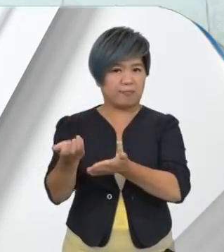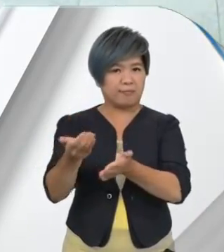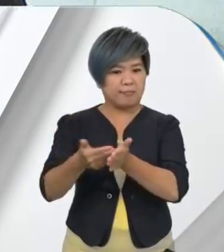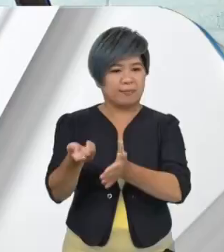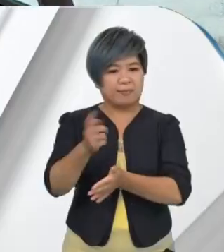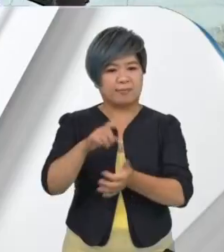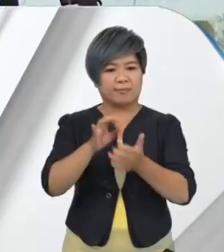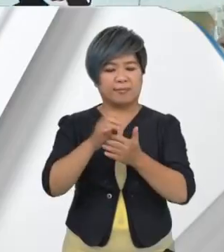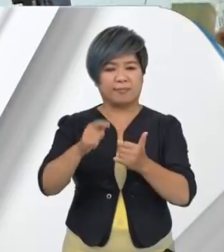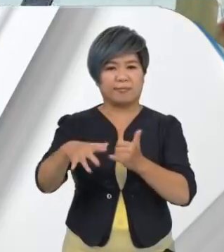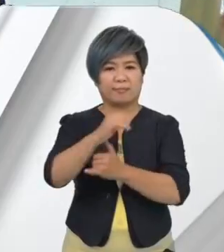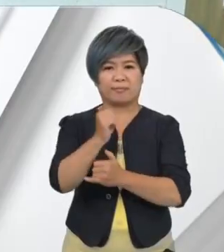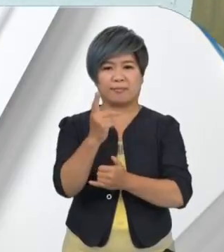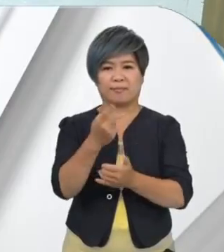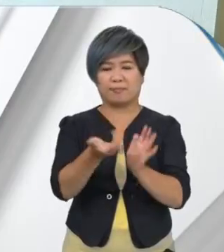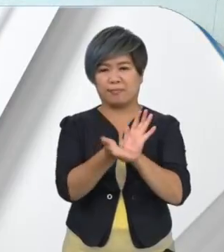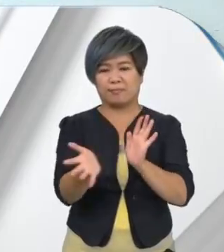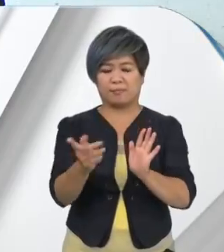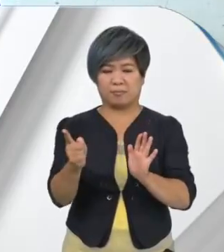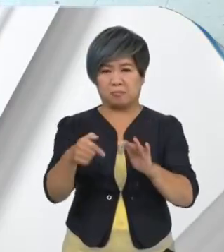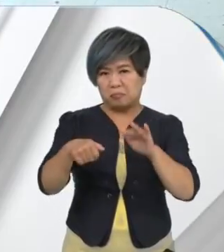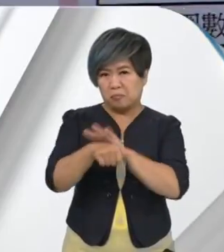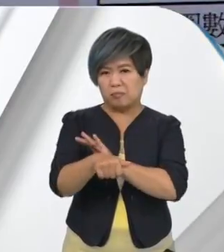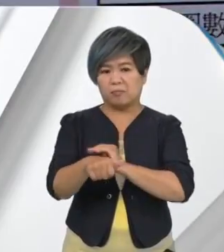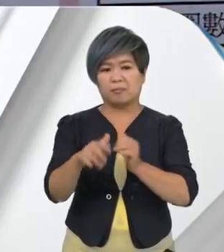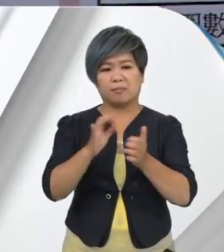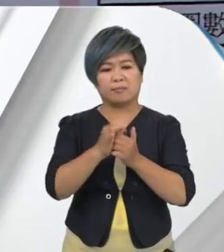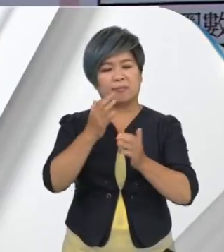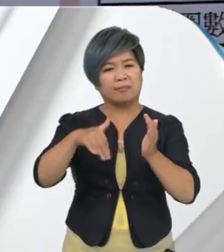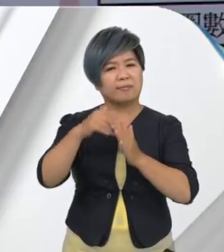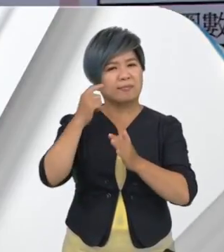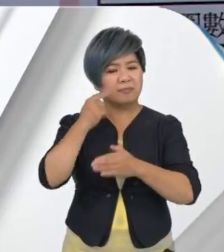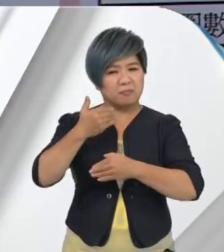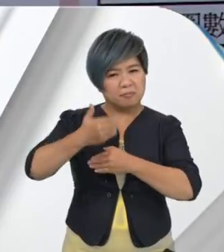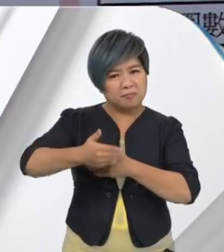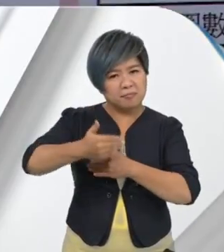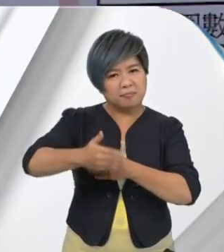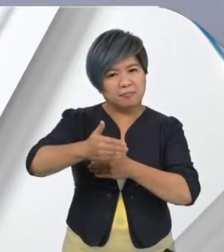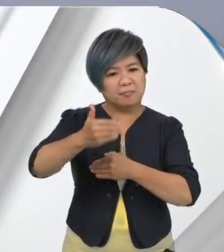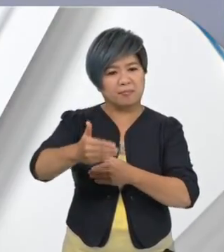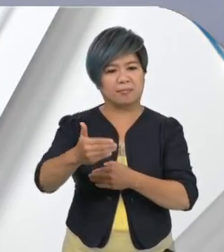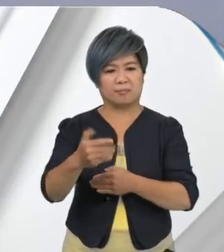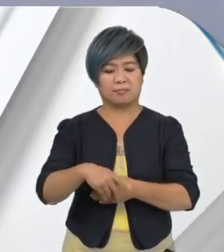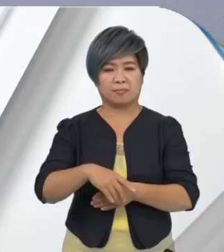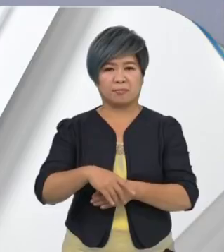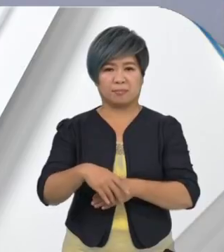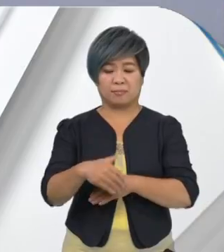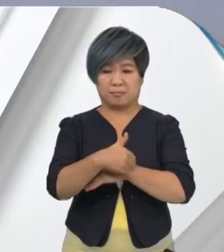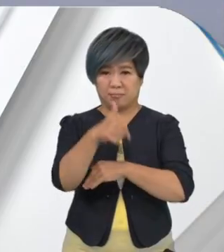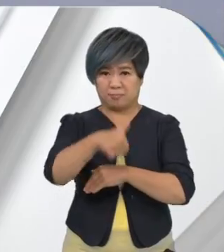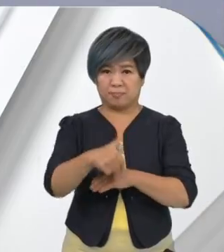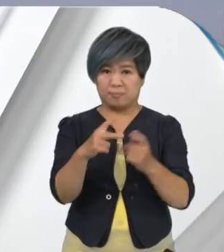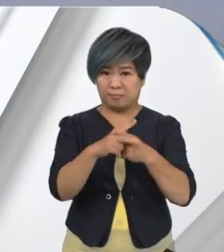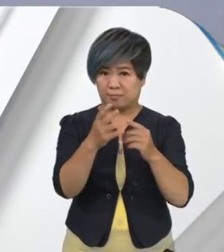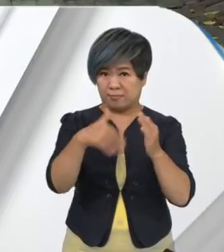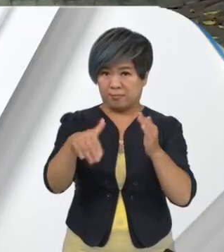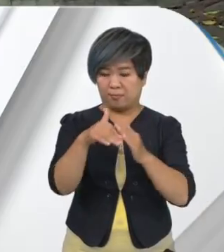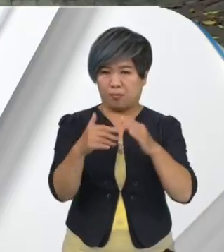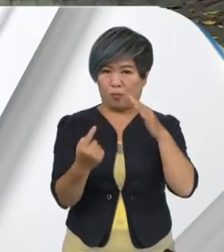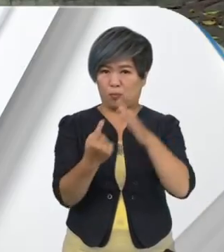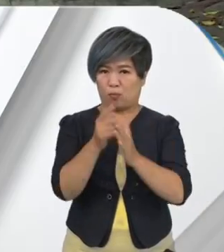得入到全国科展竞赛的资格。学校的认为，古月课程创下的偏乡小教的奇迹，本全